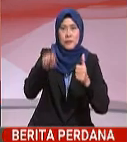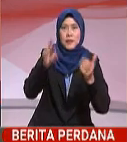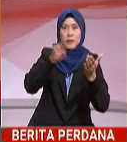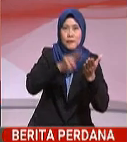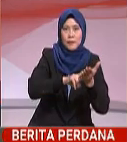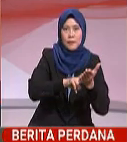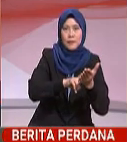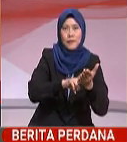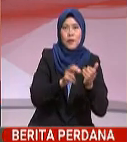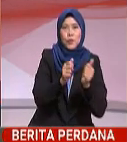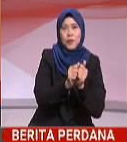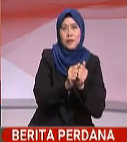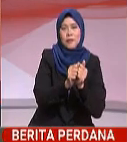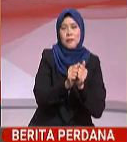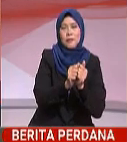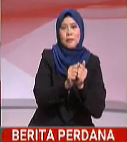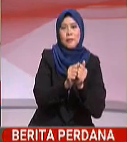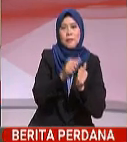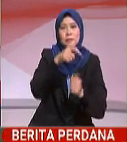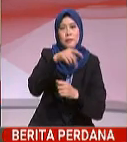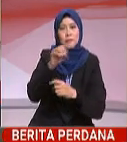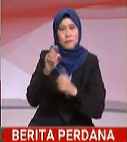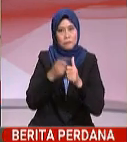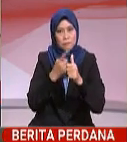dengan MyPO, itu dulu.